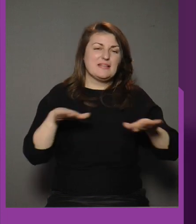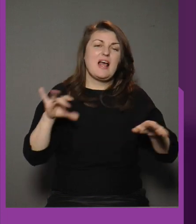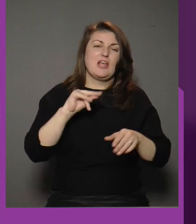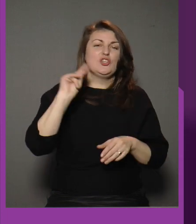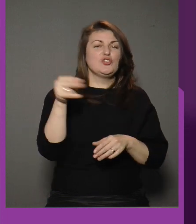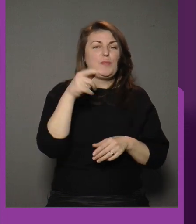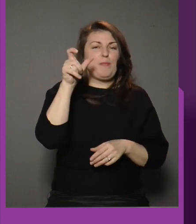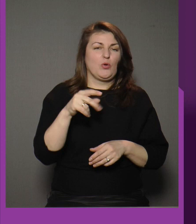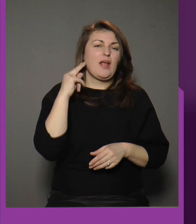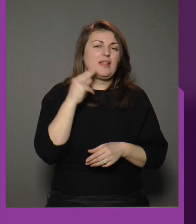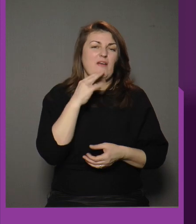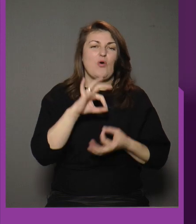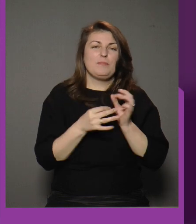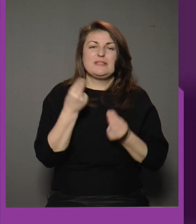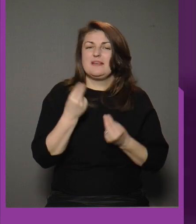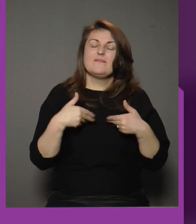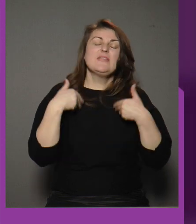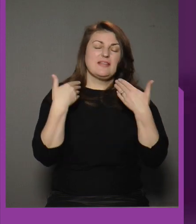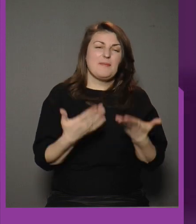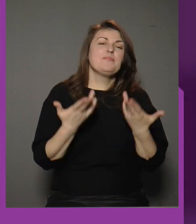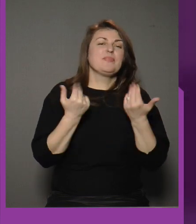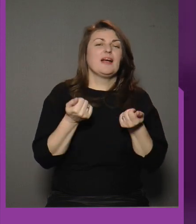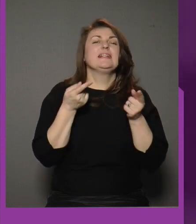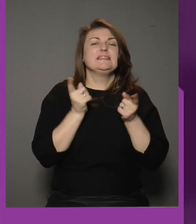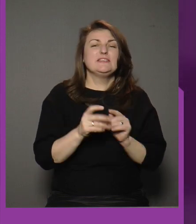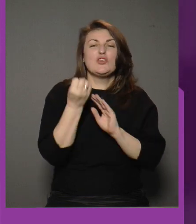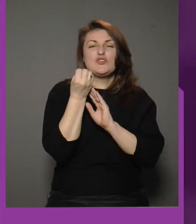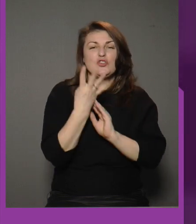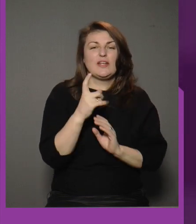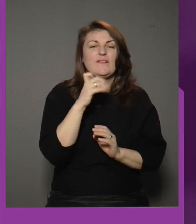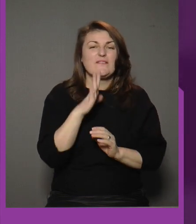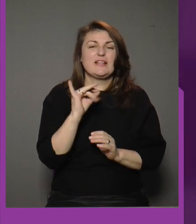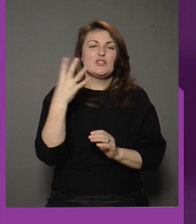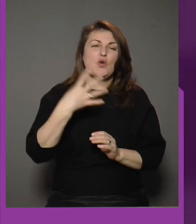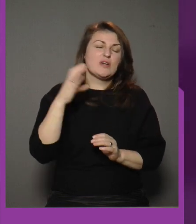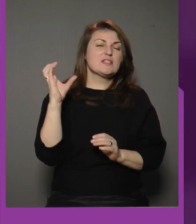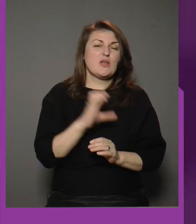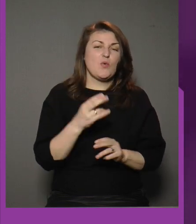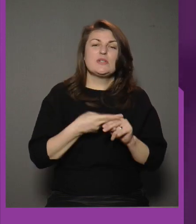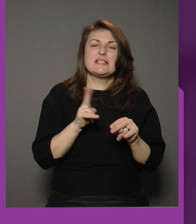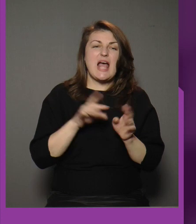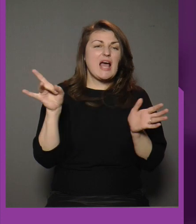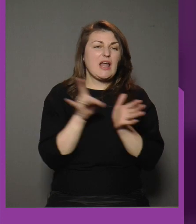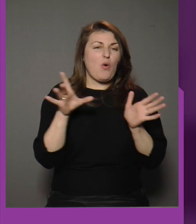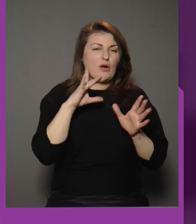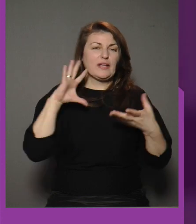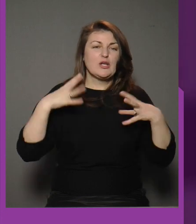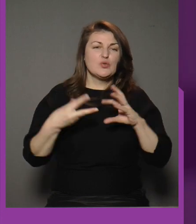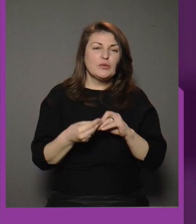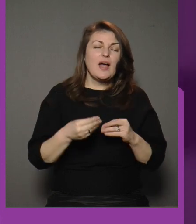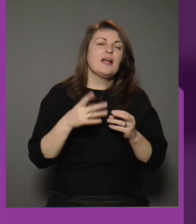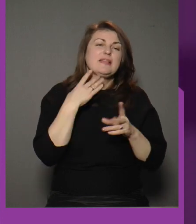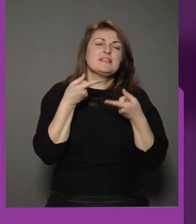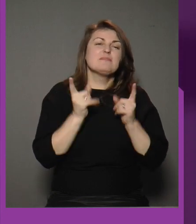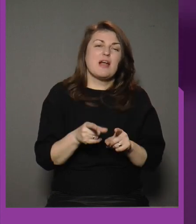чемпіонка дефлімпійських ігор. Вітаємо! Так, дійсно, 14 хвилин і 40 секунд – це рекордний результат. І справді,